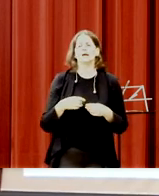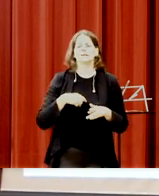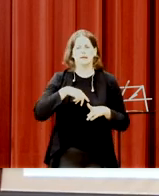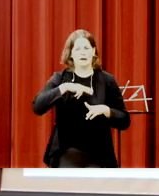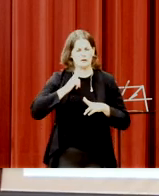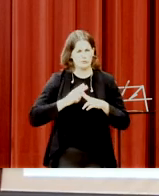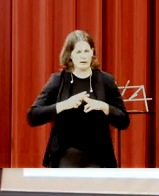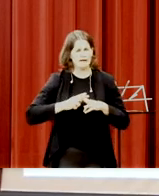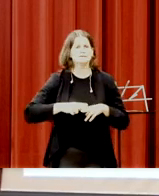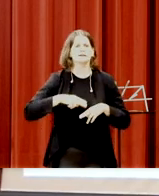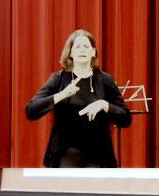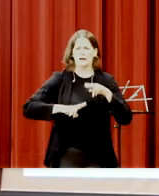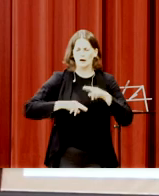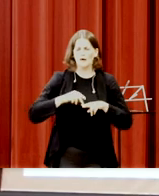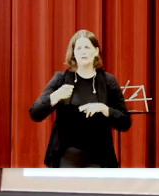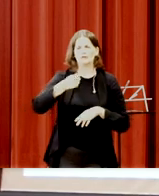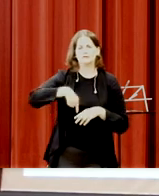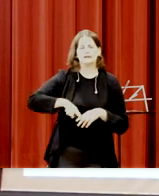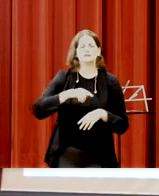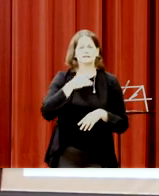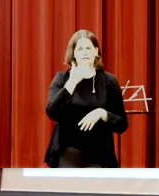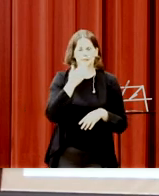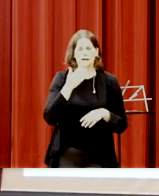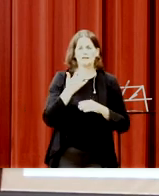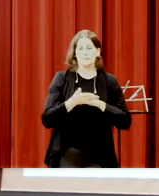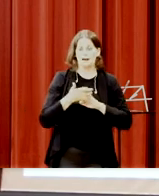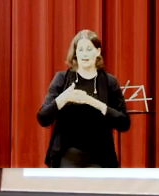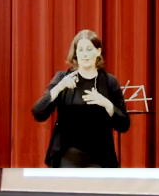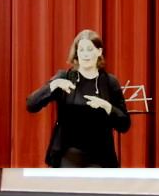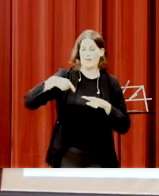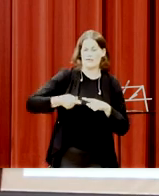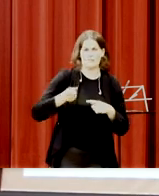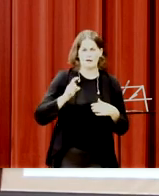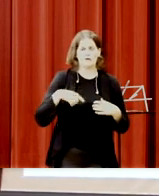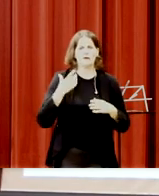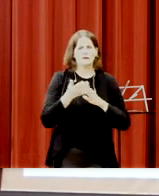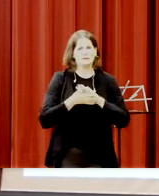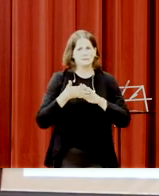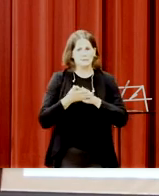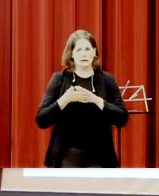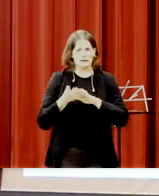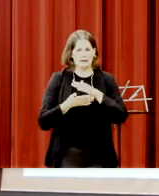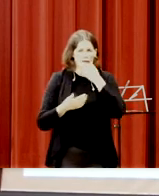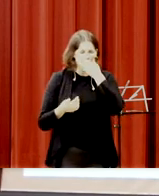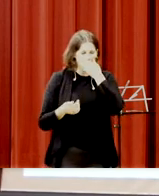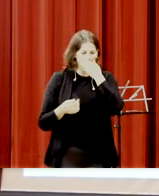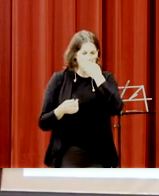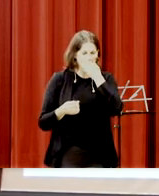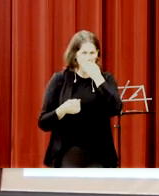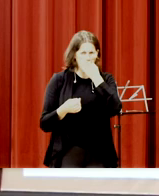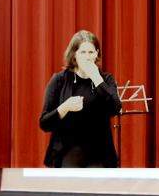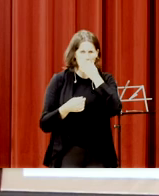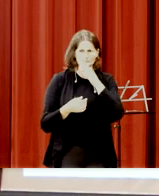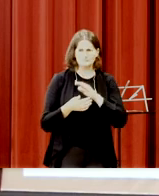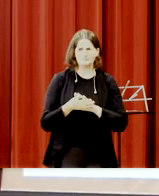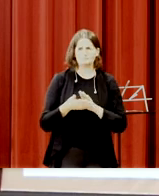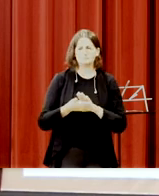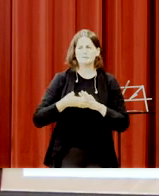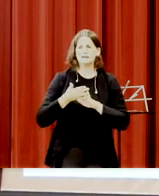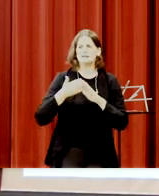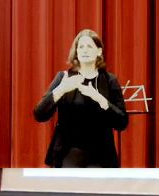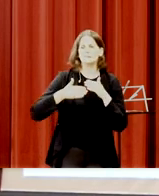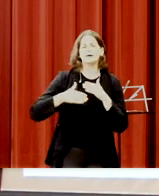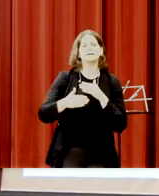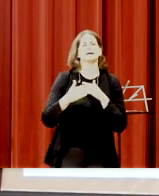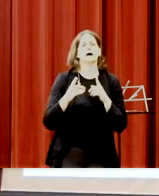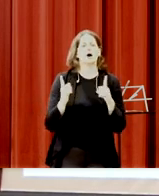diré mig, estem parlant a llarg termini, però també som conscients que si volem que les coses passin, perquè arriben inversions tan importants com